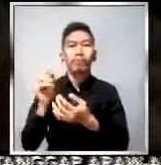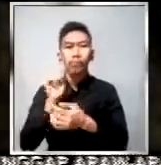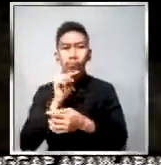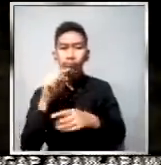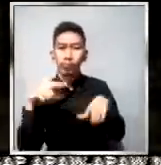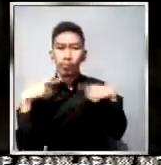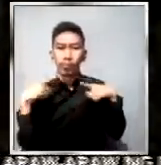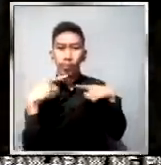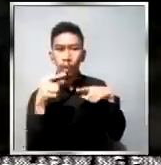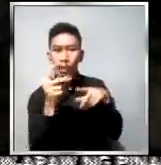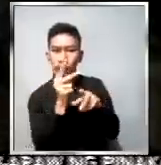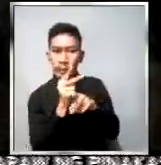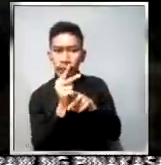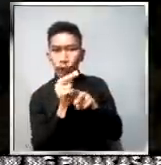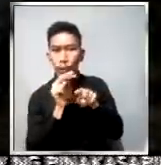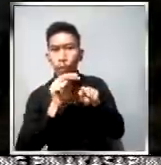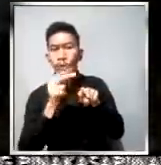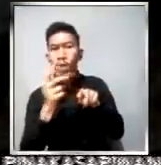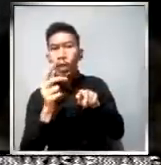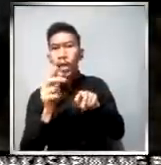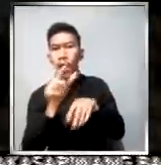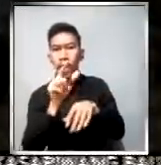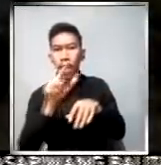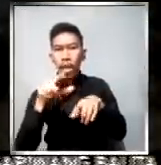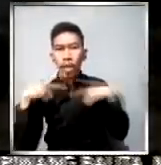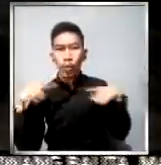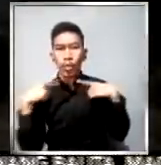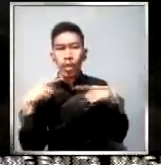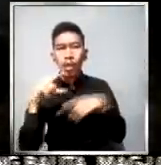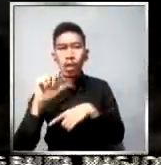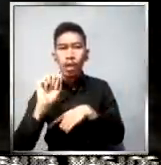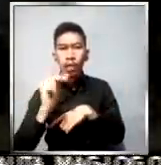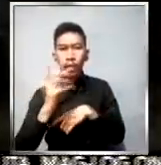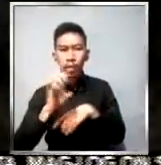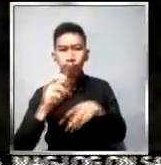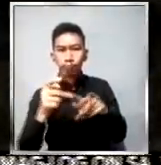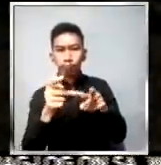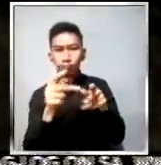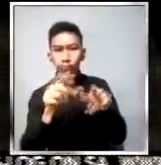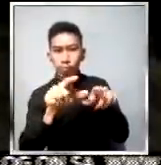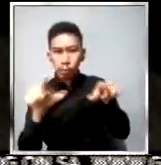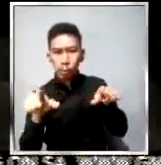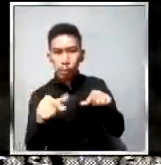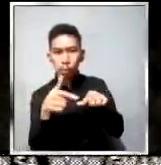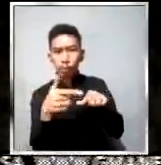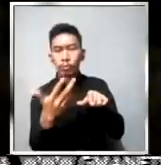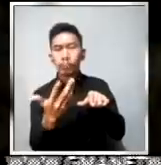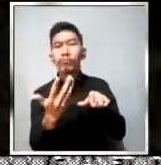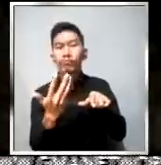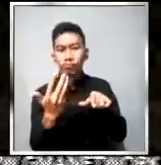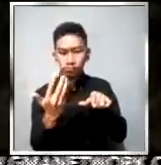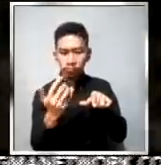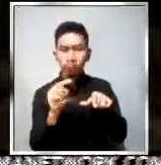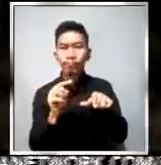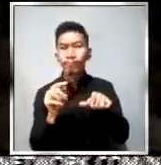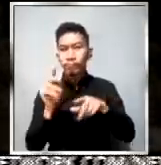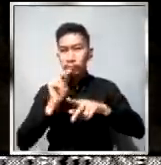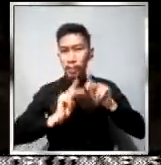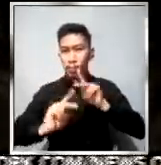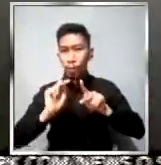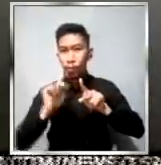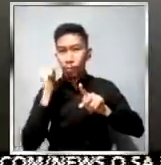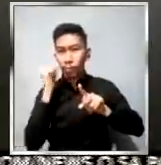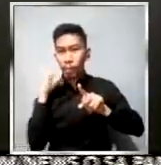ito nga yung naging dahilan kung bakit nagsagawa ng preemptive evacuation kagabi sa mga residenteng nakatira sa gilid ng lawa.